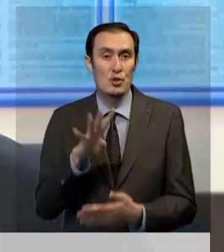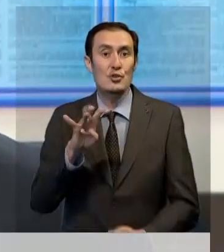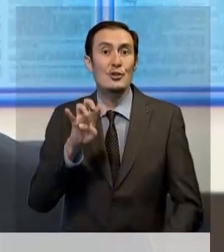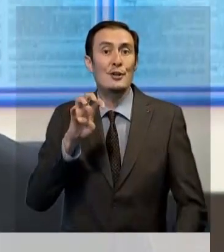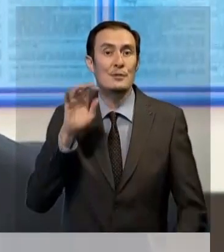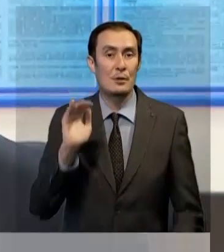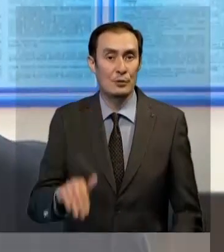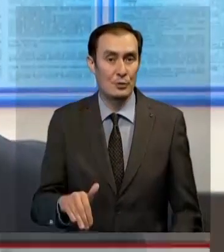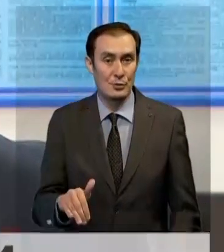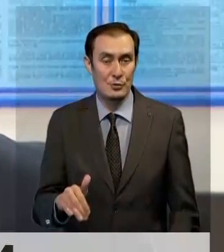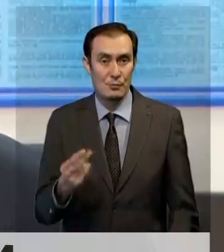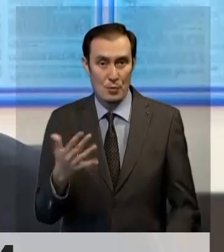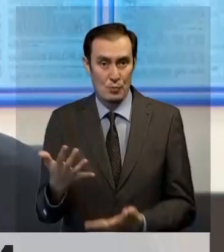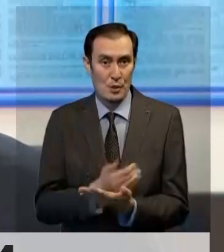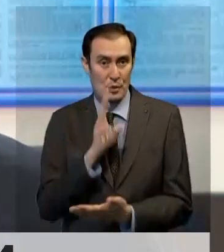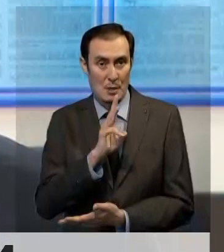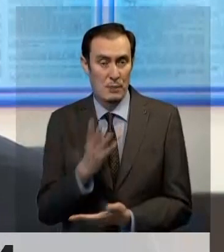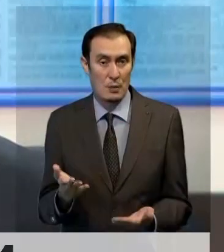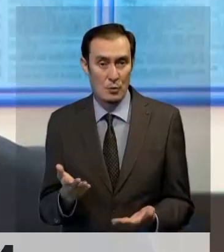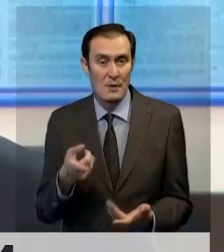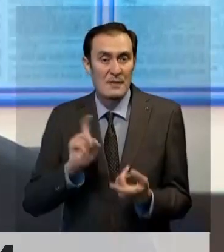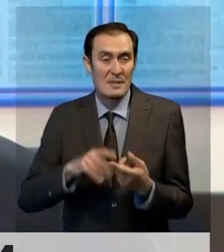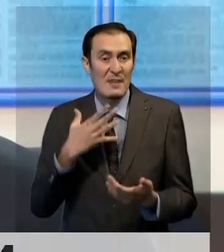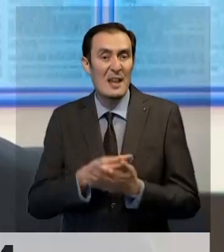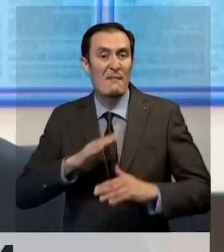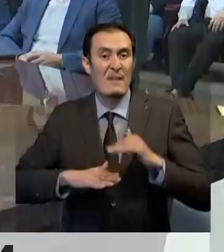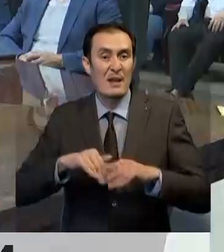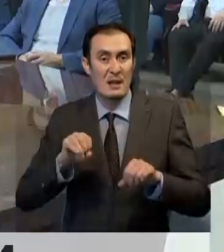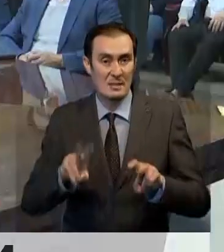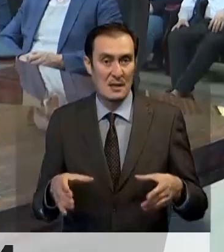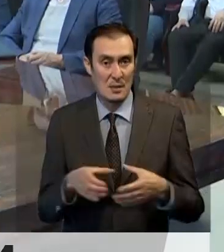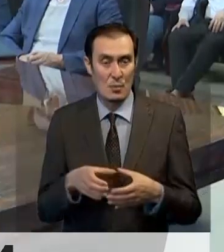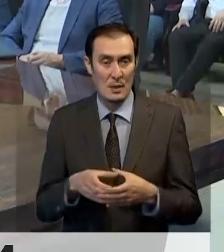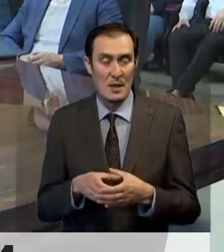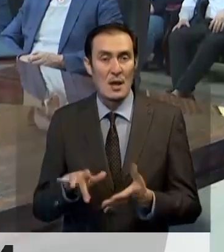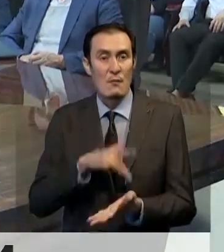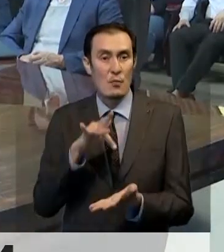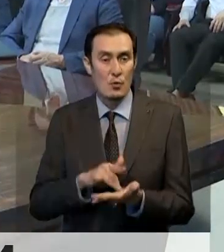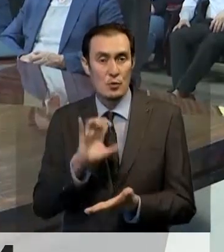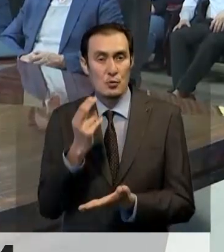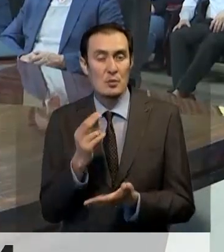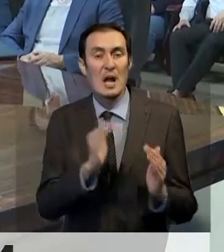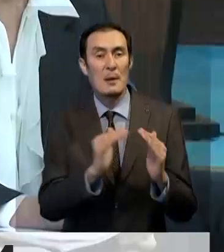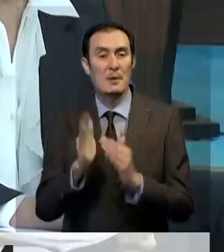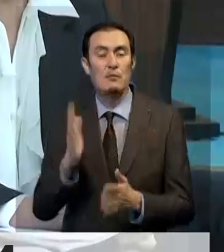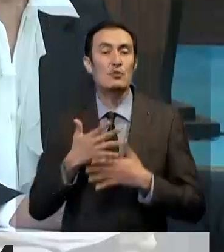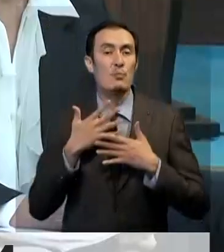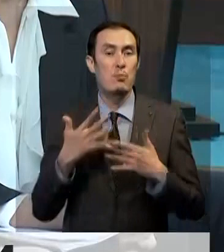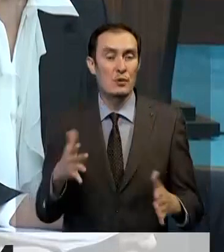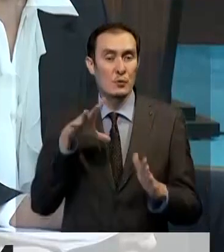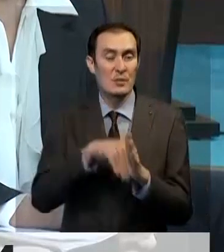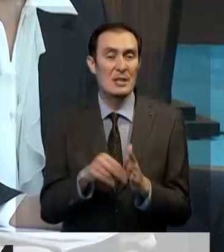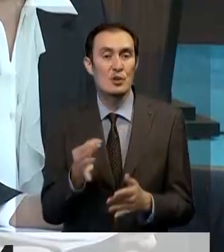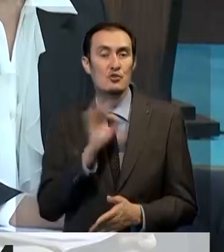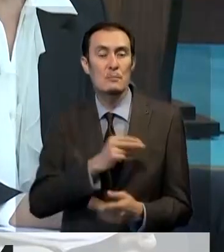тысяч в зависимости от своей квалификационной категории. В мегаполисе социальных объектов будет больше, в том числе и за